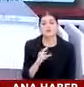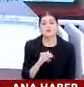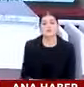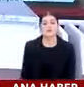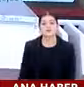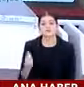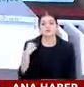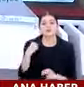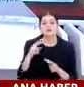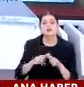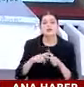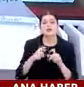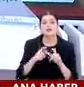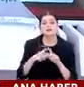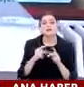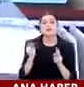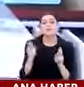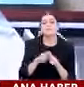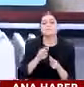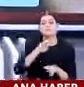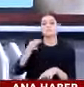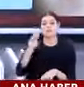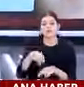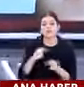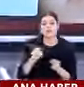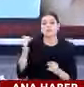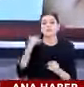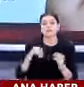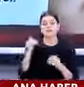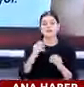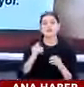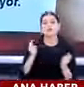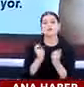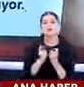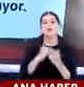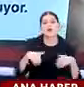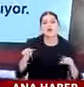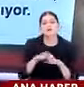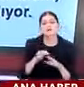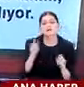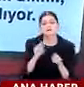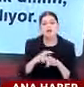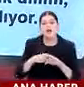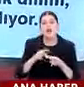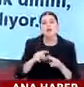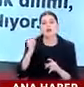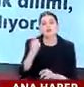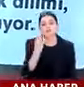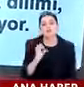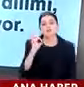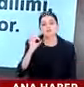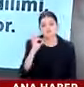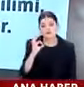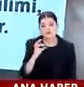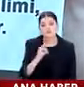değer matematiksel olarak sıfıra yaklaşırsa toplumdaki gelir adaletsizliği azalmış oluyor Eğer 0'dan uzaklaşırsa